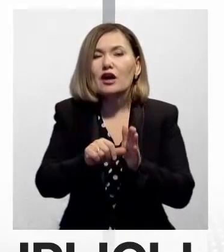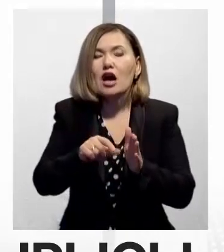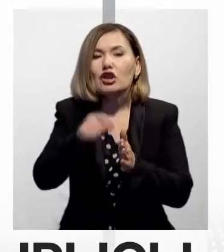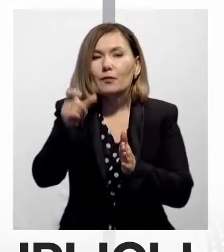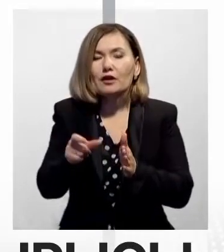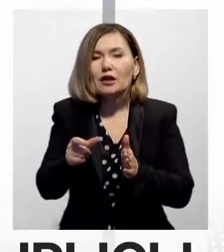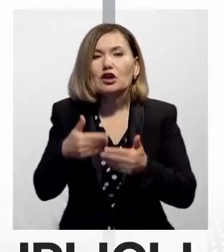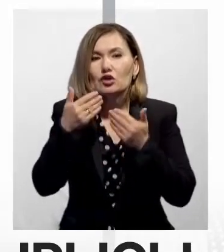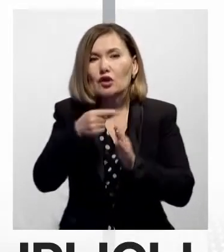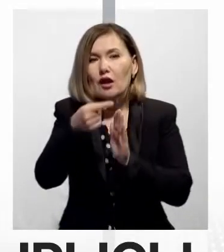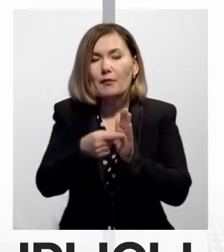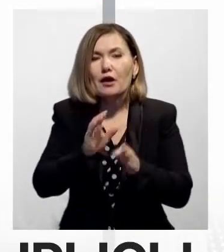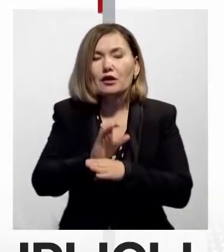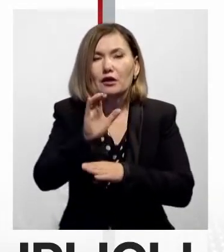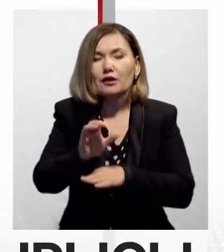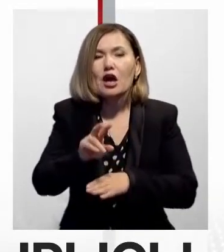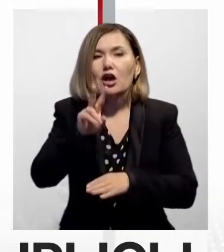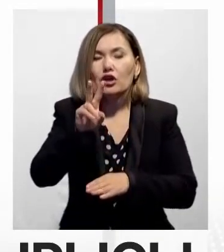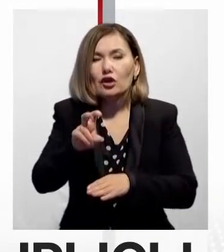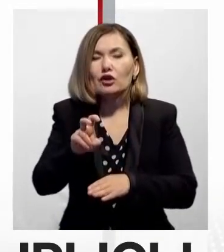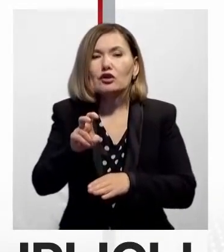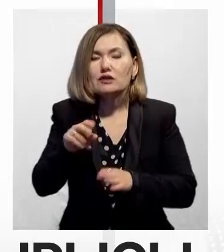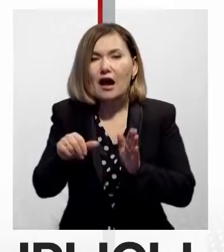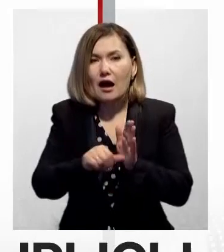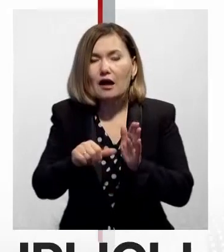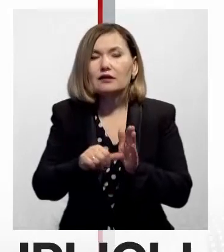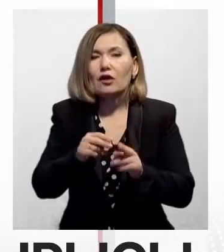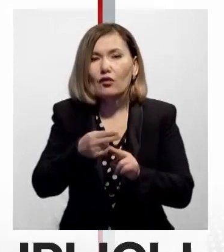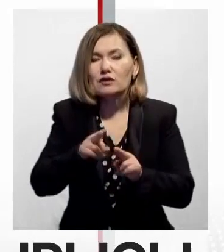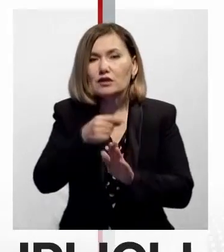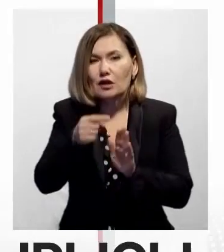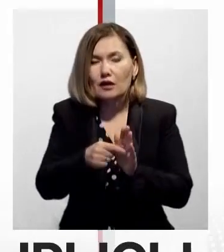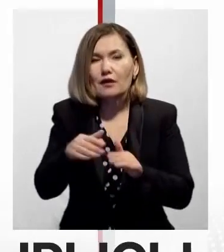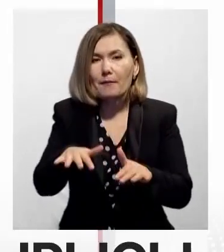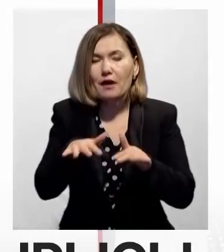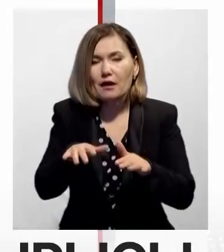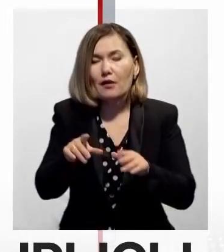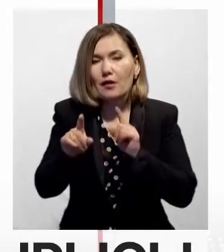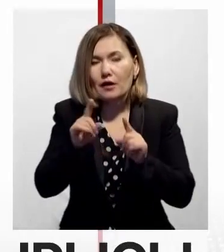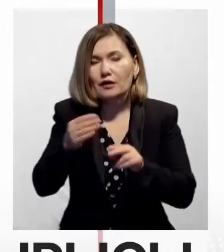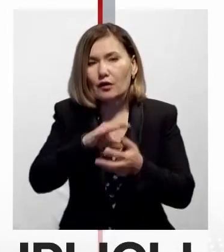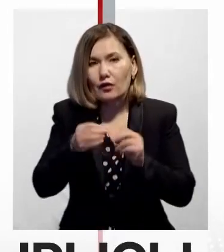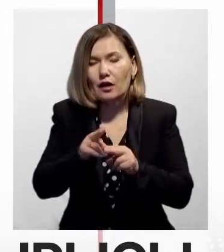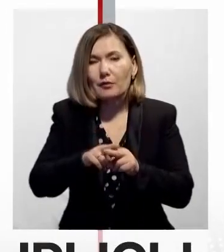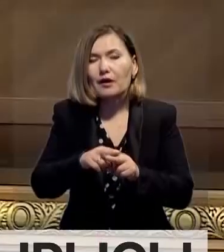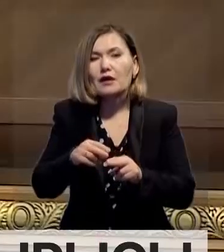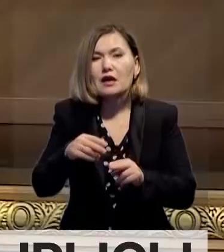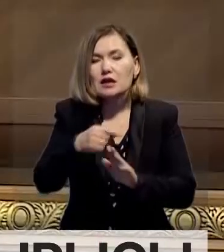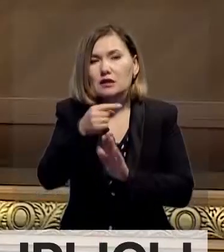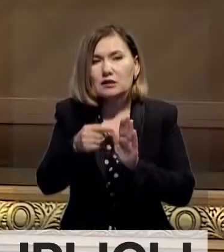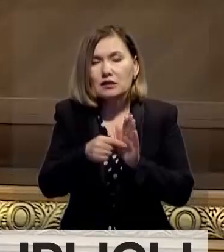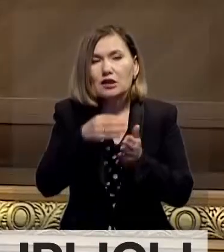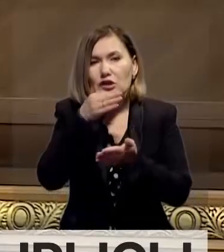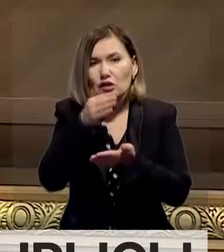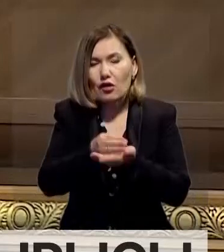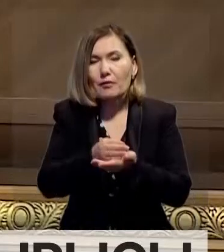жолдады. Оның 250-ден астамы мәжілісмендерге тиесілі. Алайда жауаптың сапасына көңілі толғандар көп емес.